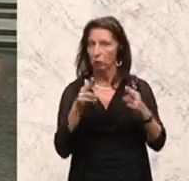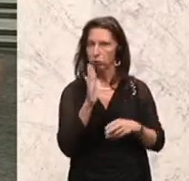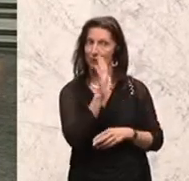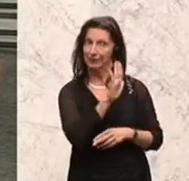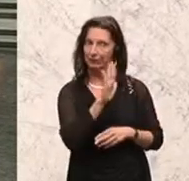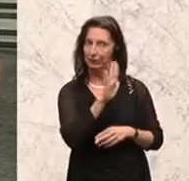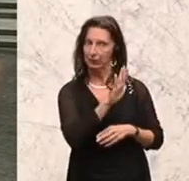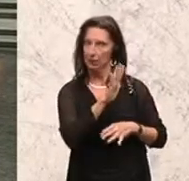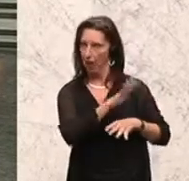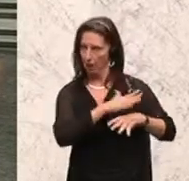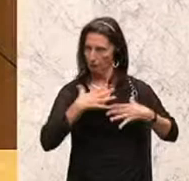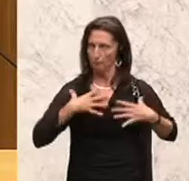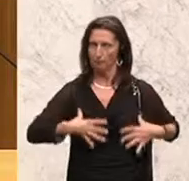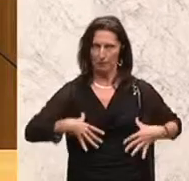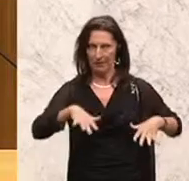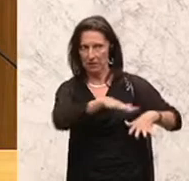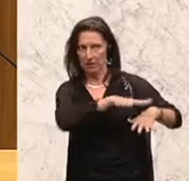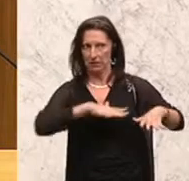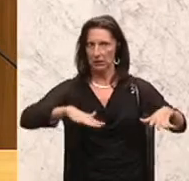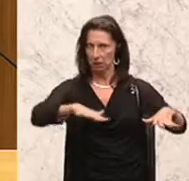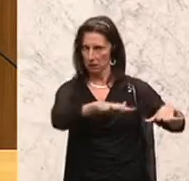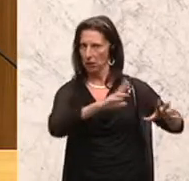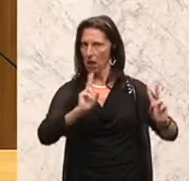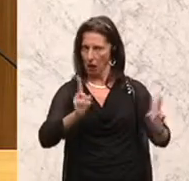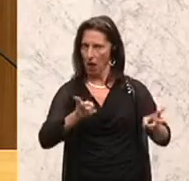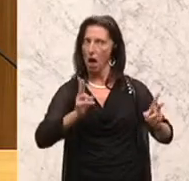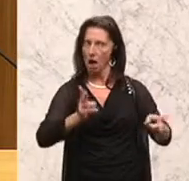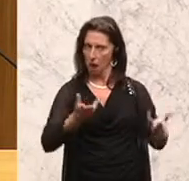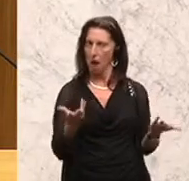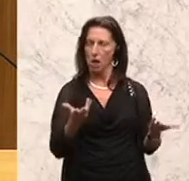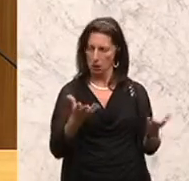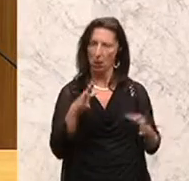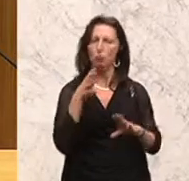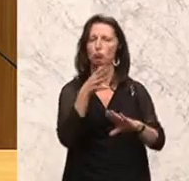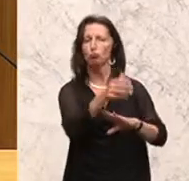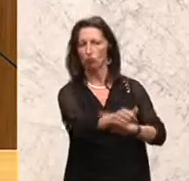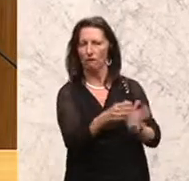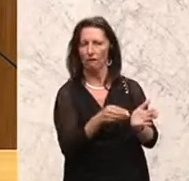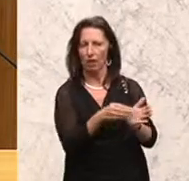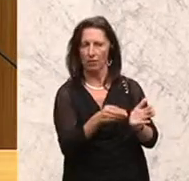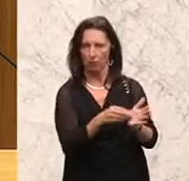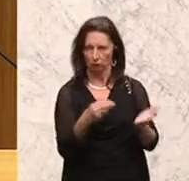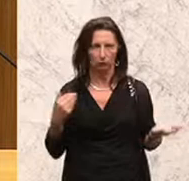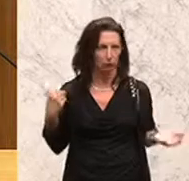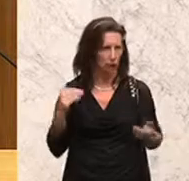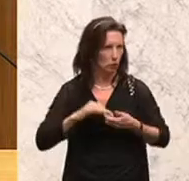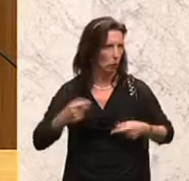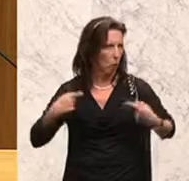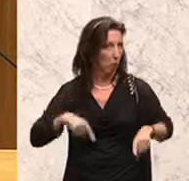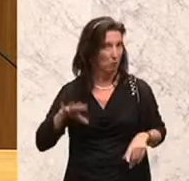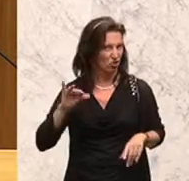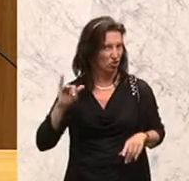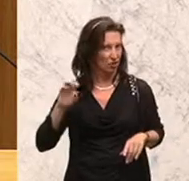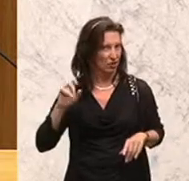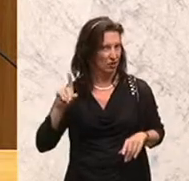Liegenschaften zugegriffen werden. Das hat heute auch der Klubobmann Schieder in der Wiener Zeitung geschrieben. Es kann also nur auf Liegenschaften im Eigentum